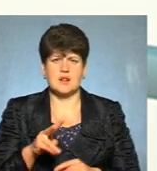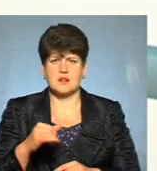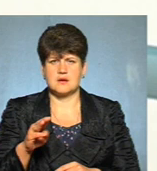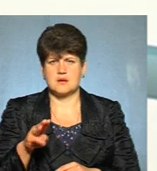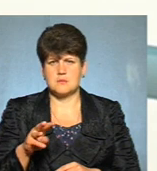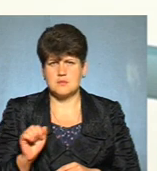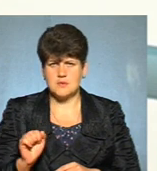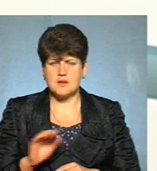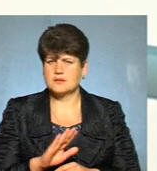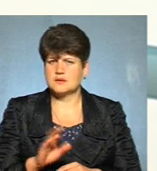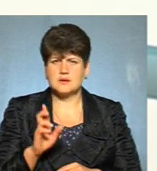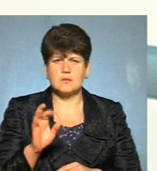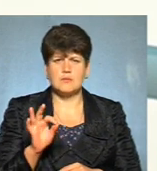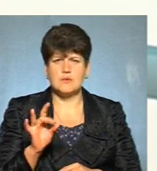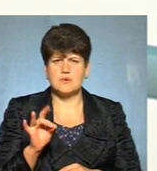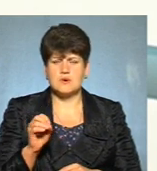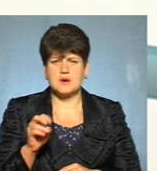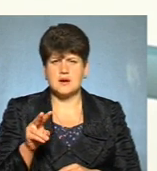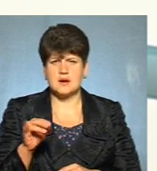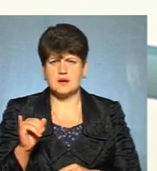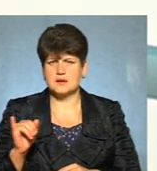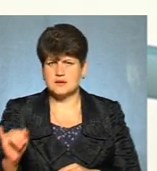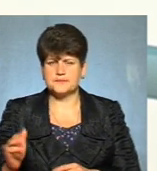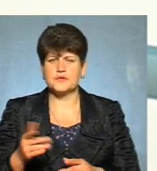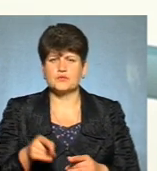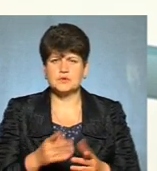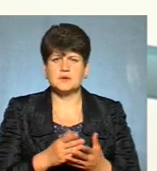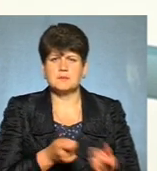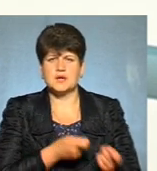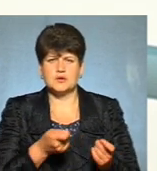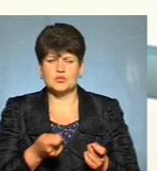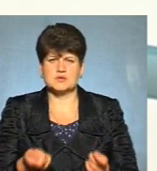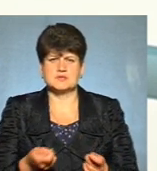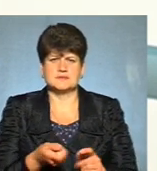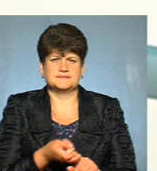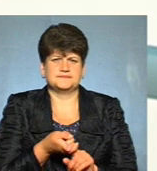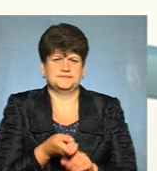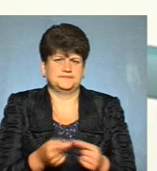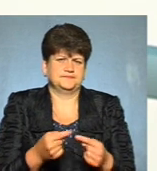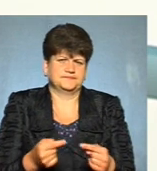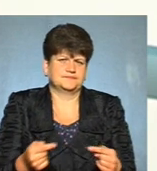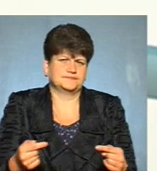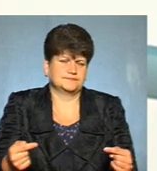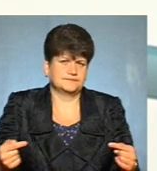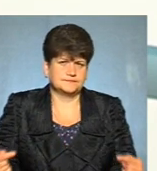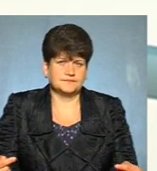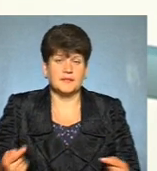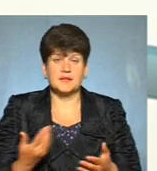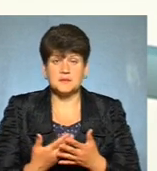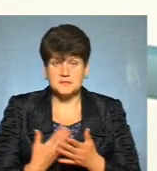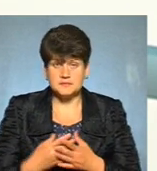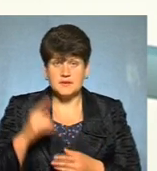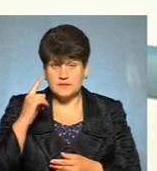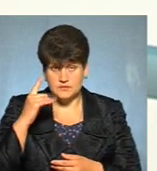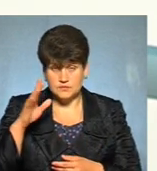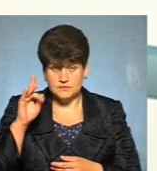не тільки бореліозів. Вони є переносниками вірусних захворювань, наприклад, відомий